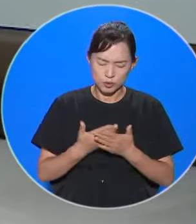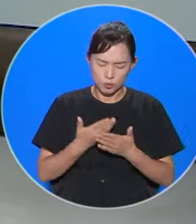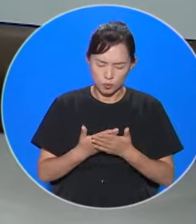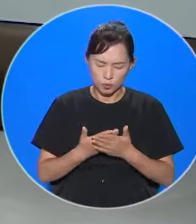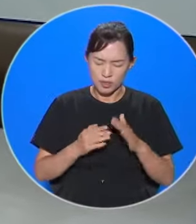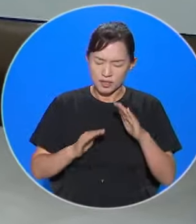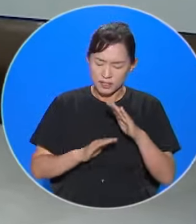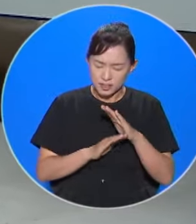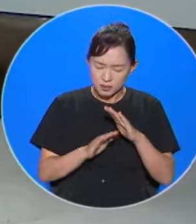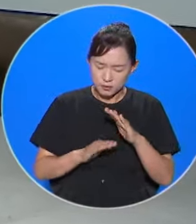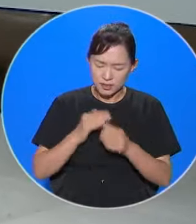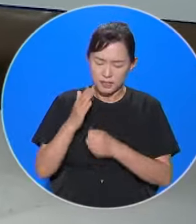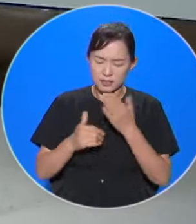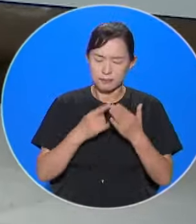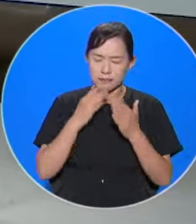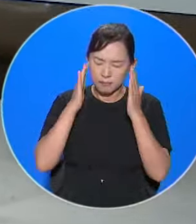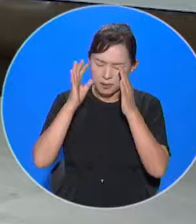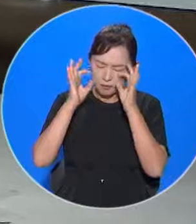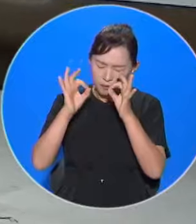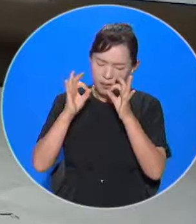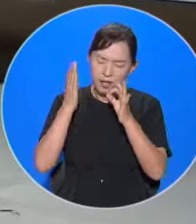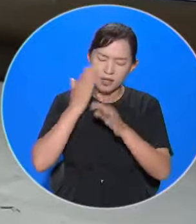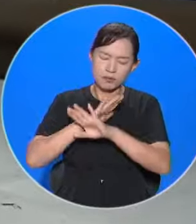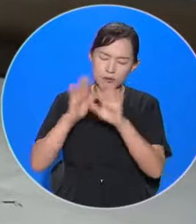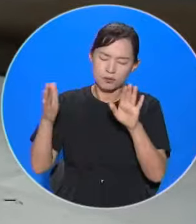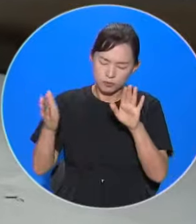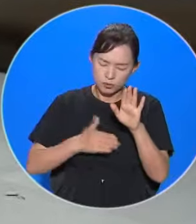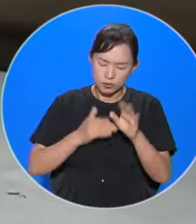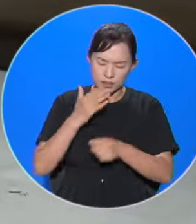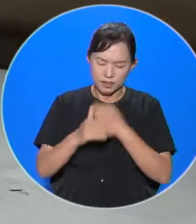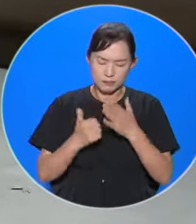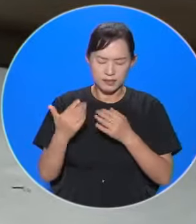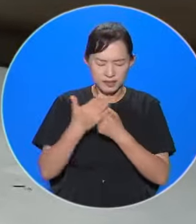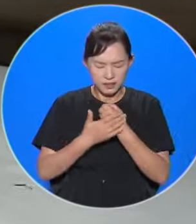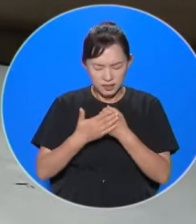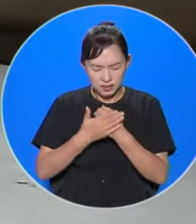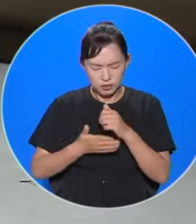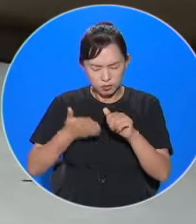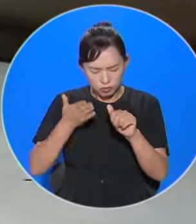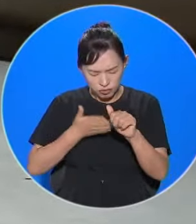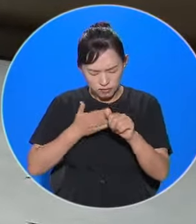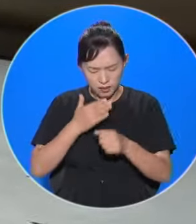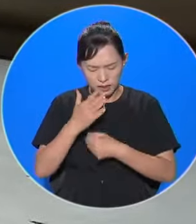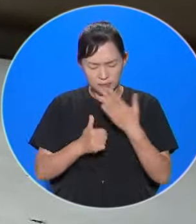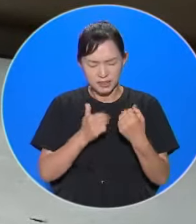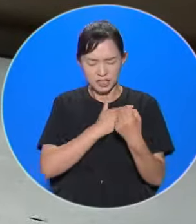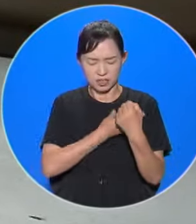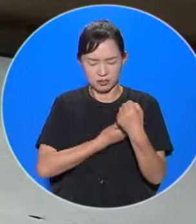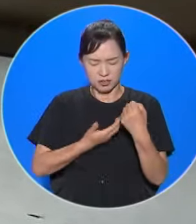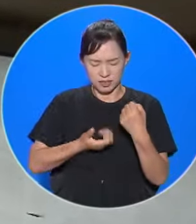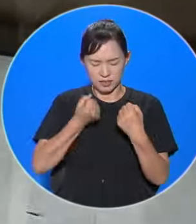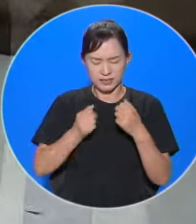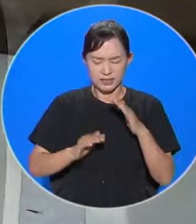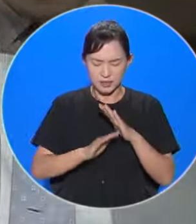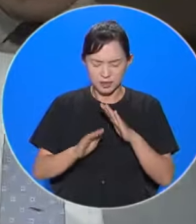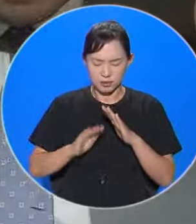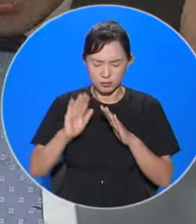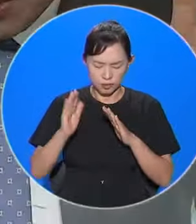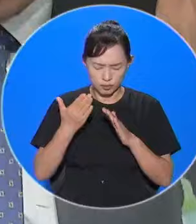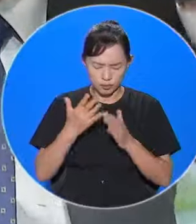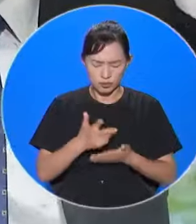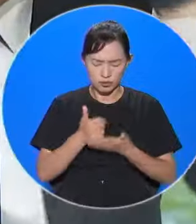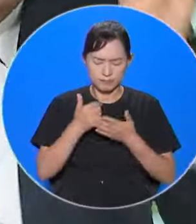가정이 하나님만 바라보며 하늘로부터 하나님의 은혜를 구하며 하나님의 능력을 힘입는 가정 될 수 있도록